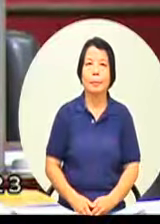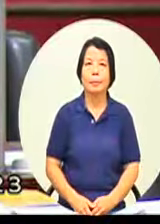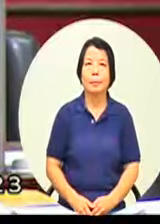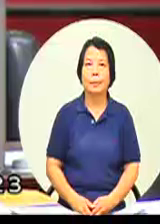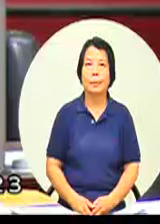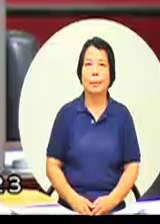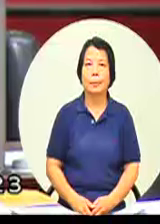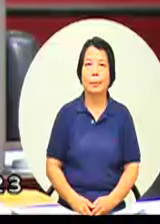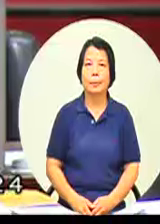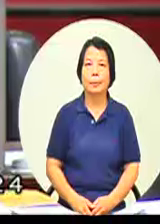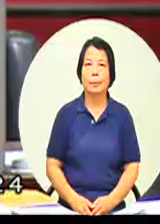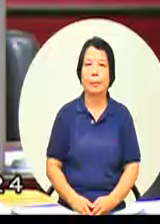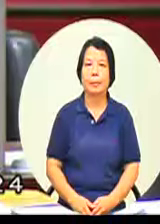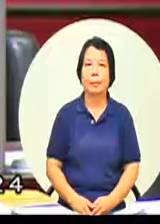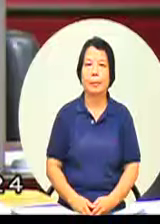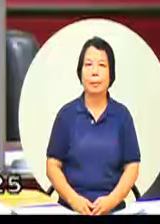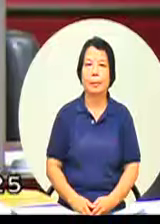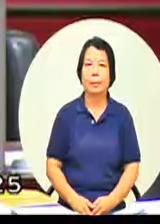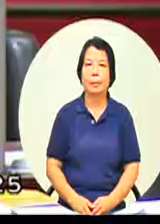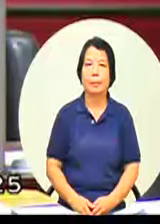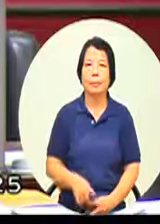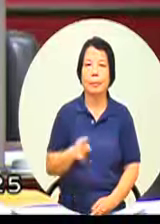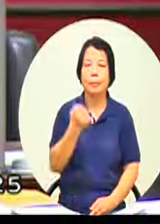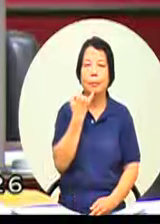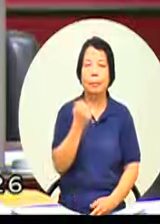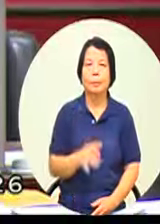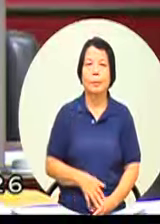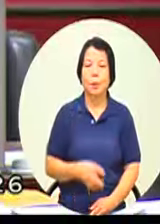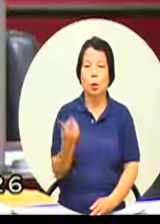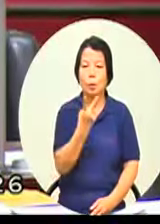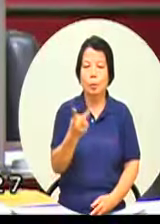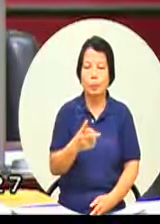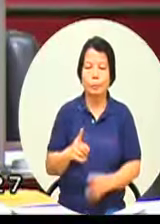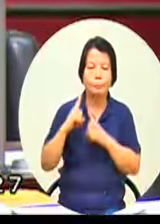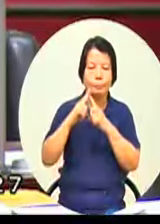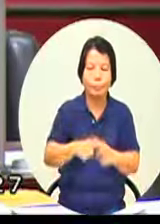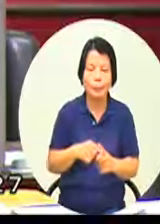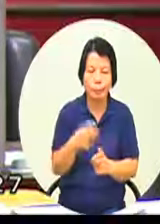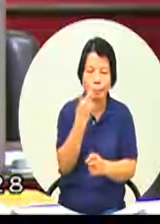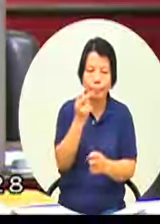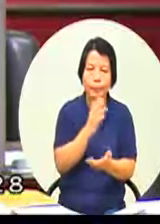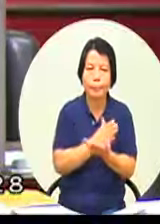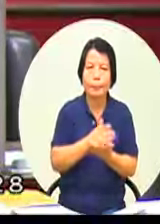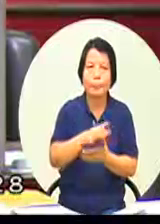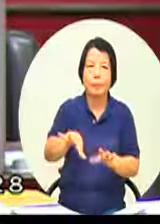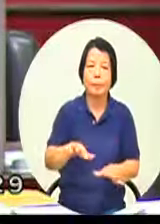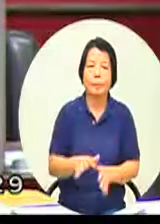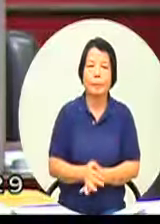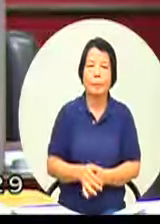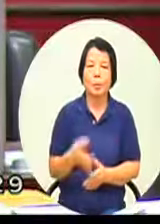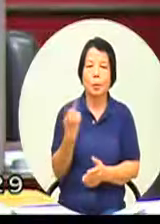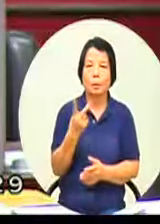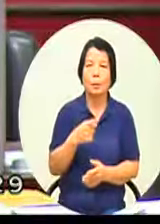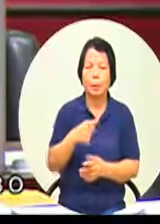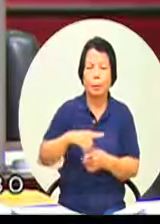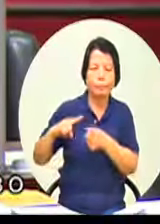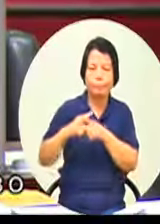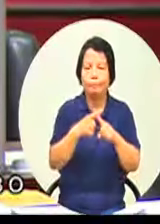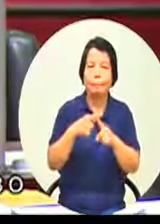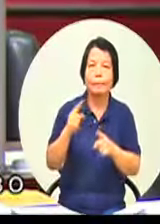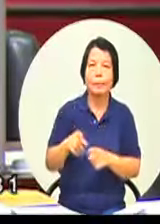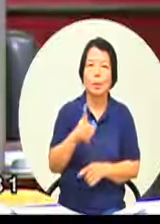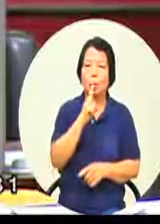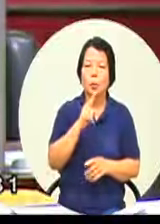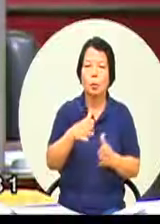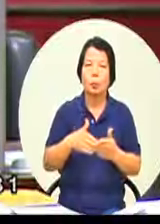哈，局长你能不能，我们两个一起去会刊，广林里上次我们两个一直在争执的，你说